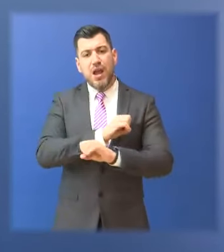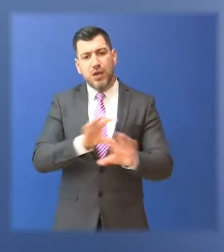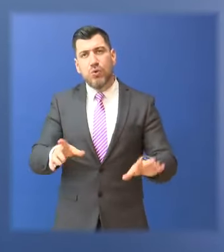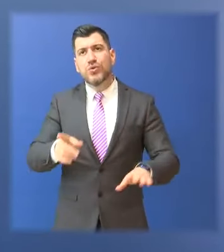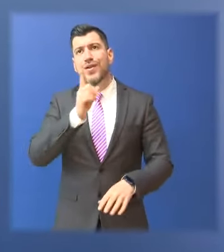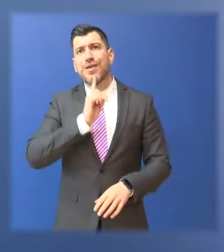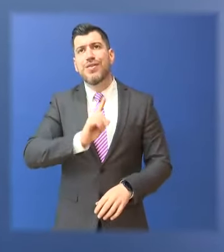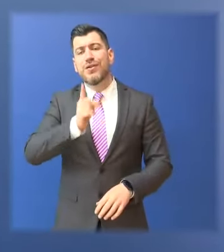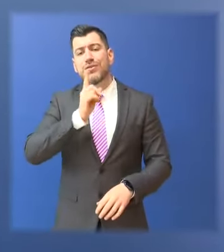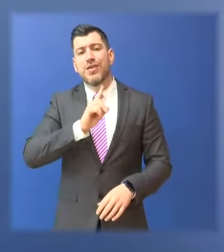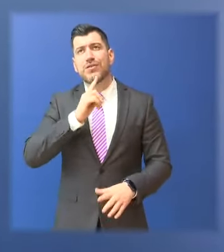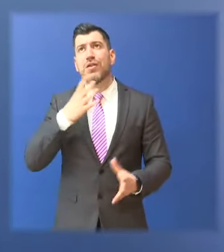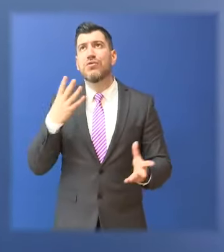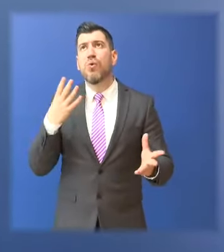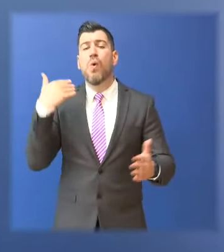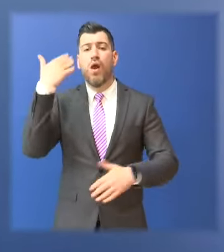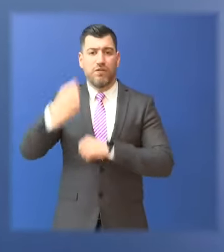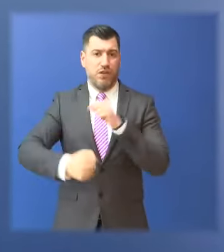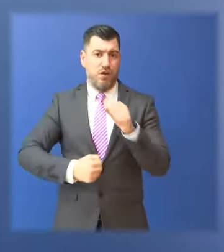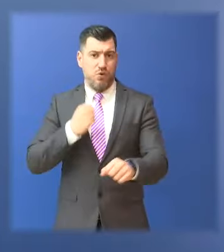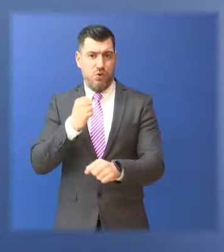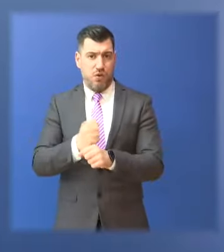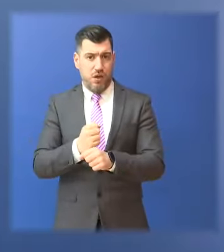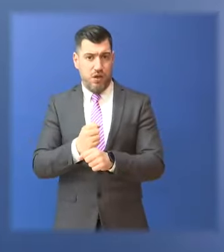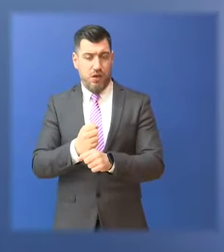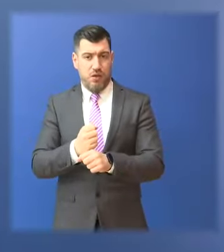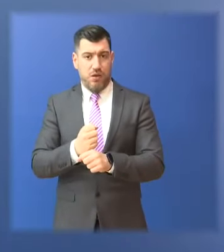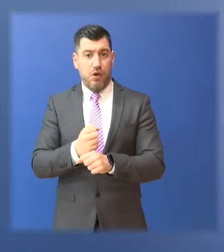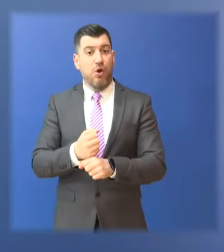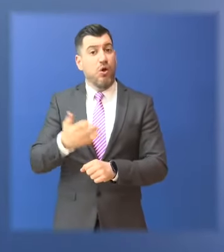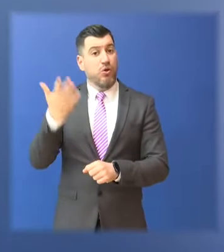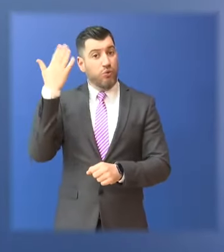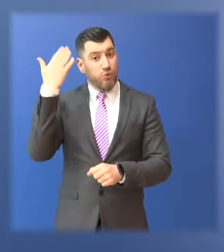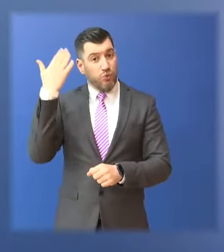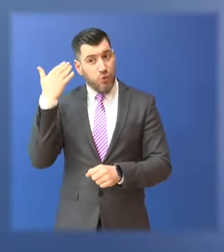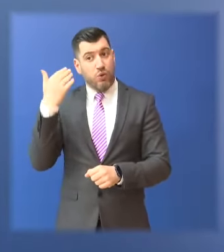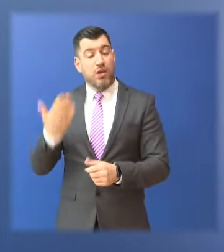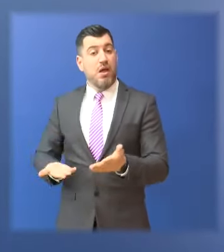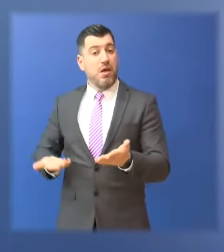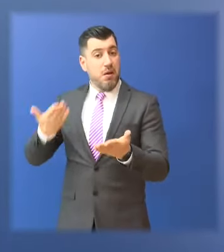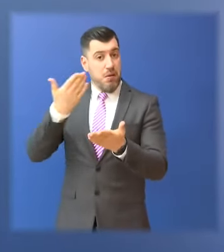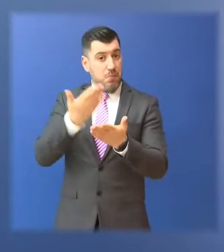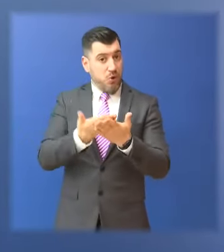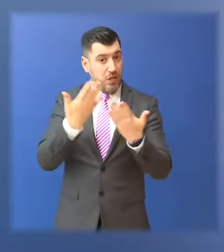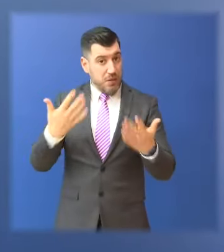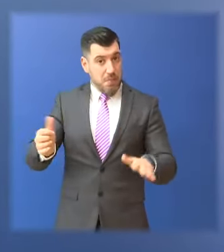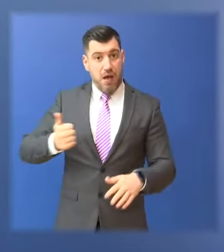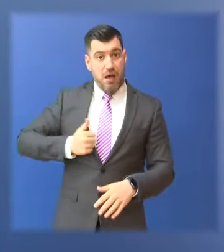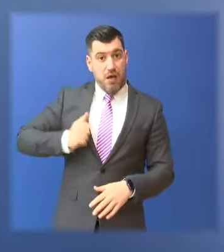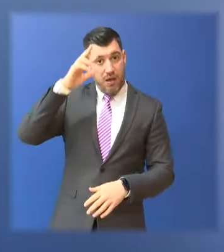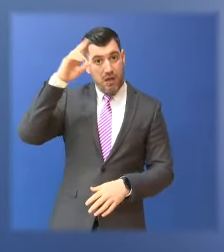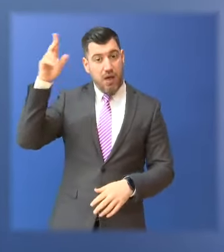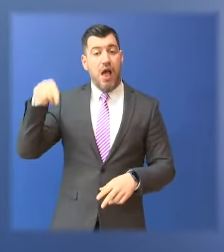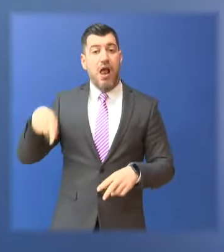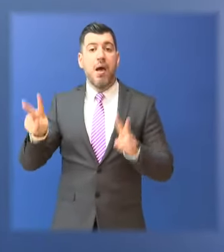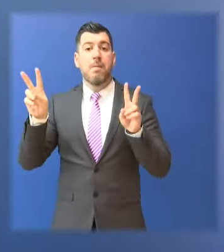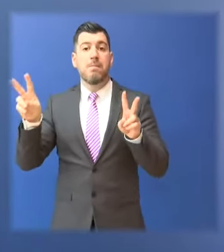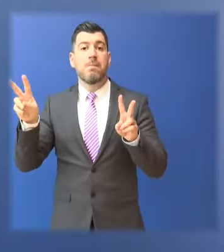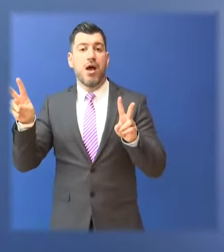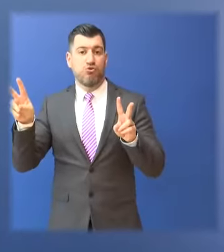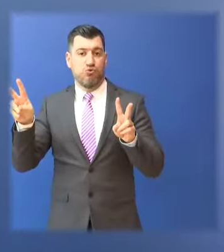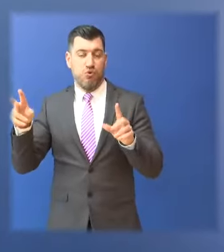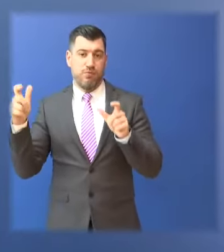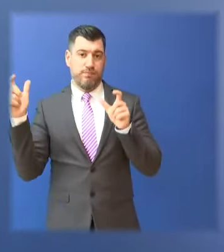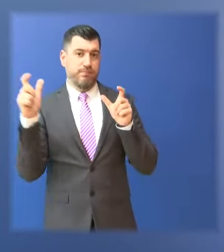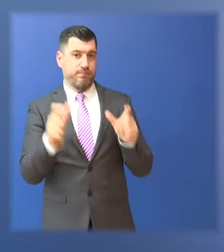αλλαγής στάσης στην συνταγματική αναθεώρηση του ΠΑΣΟΚ δεν προχώρησε η συνταγματική αναθεώρηση για την αναθεώρηση του άρθρου 16. Ελπίζω να γίνει αυτό